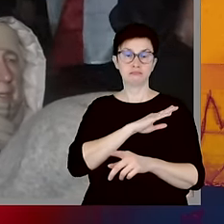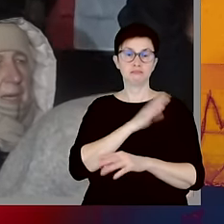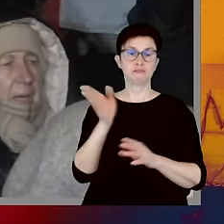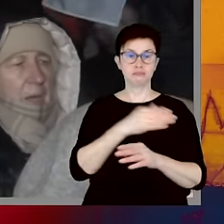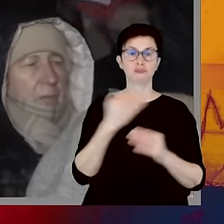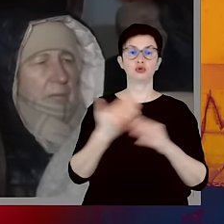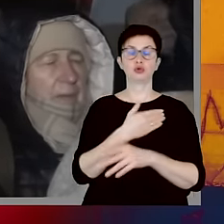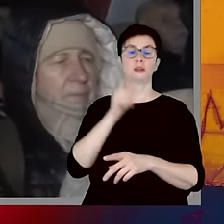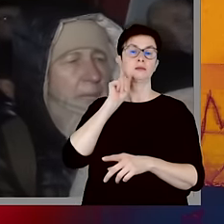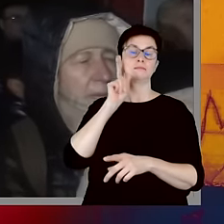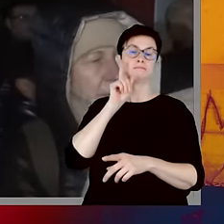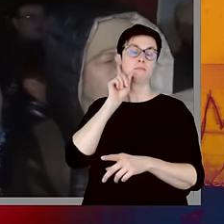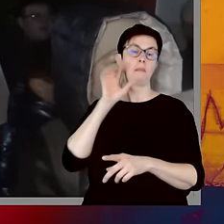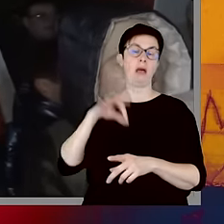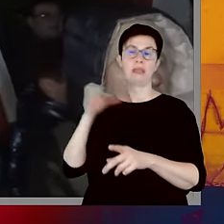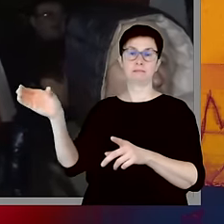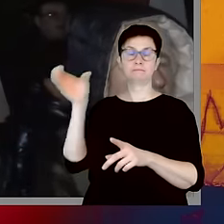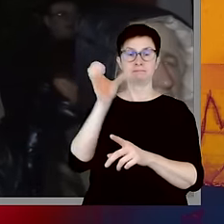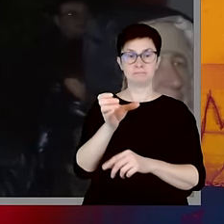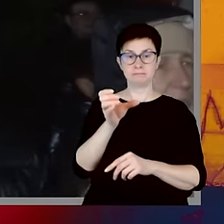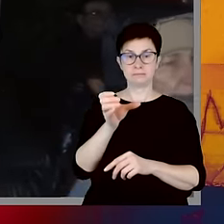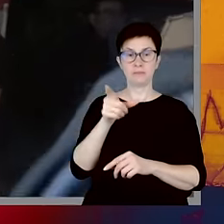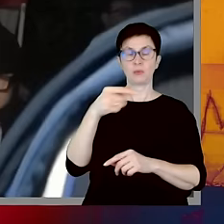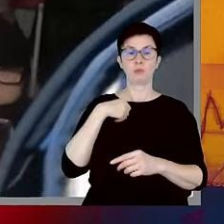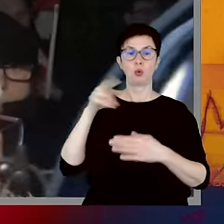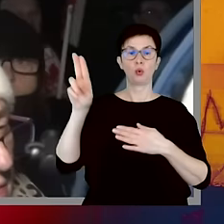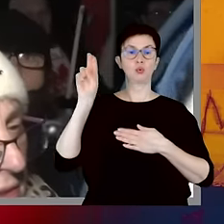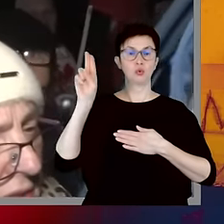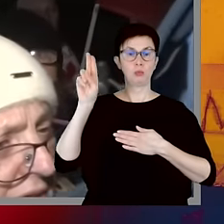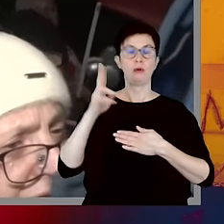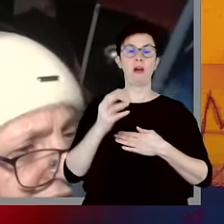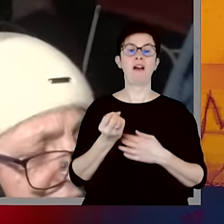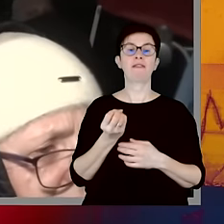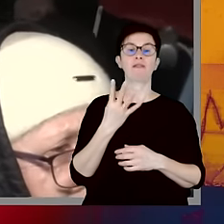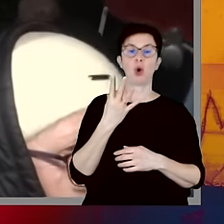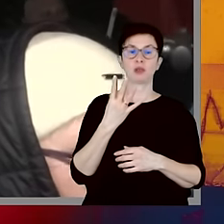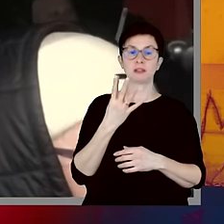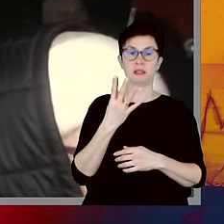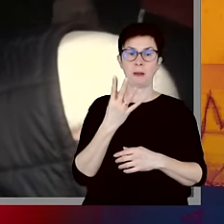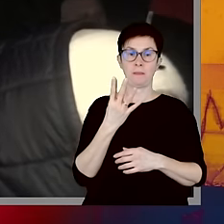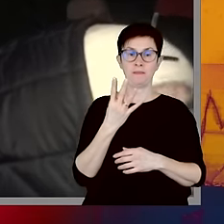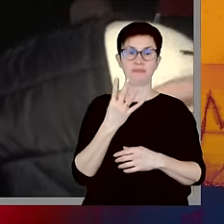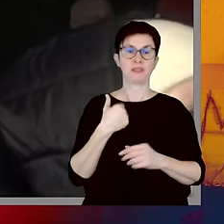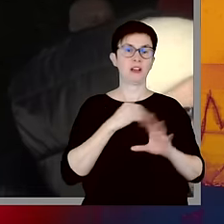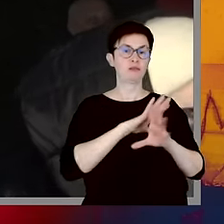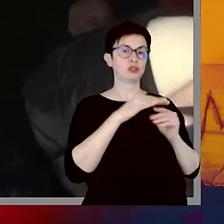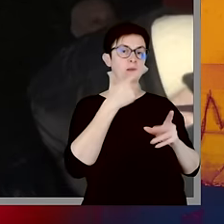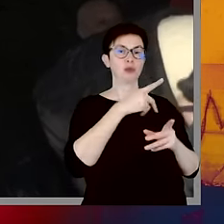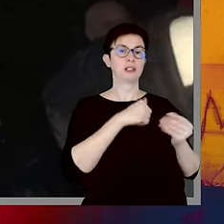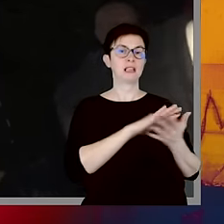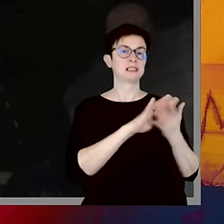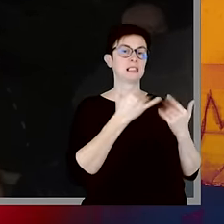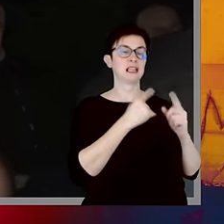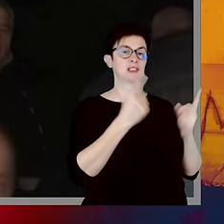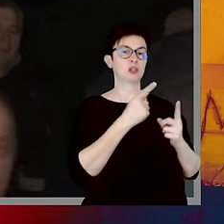które się zwolniło w Sejmie, ślubował na wiosnę, w połowie marca. To wszystko wiemy, tylko że to jest inna sytuacja, bo ci posłowie